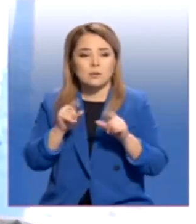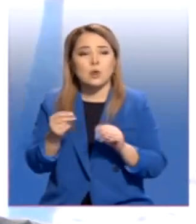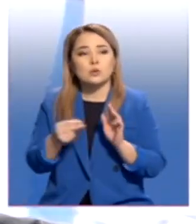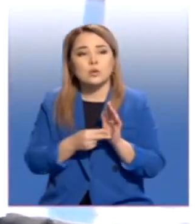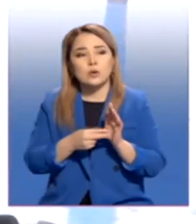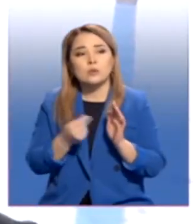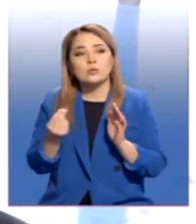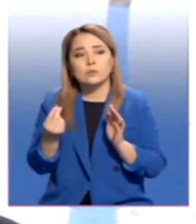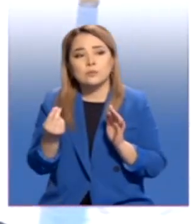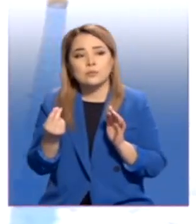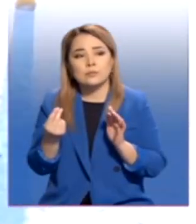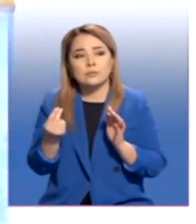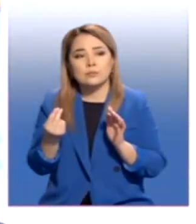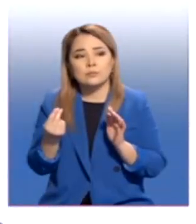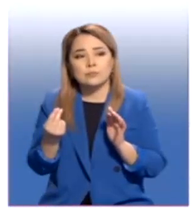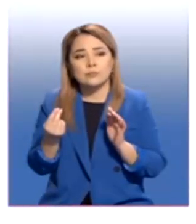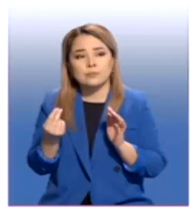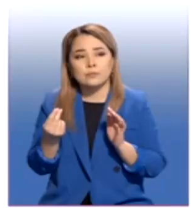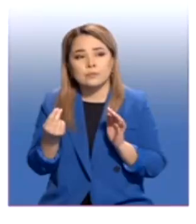бағасы?